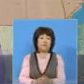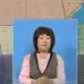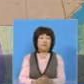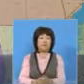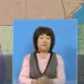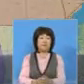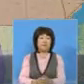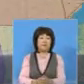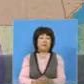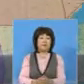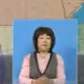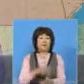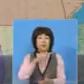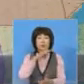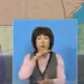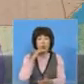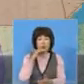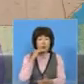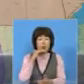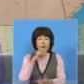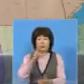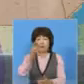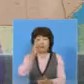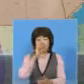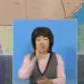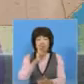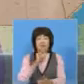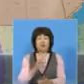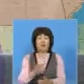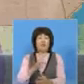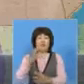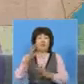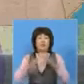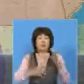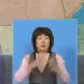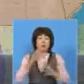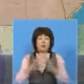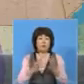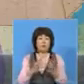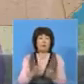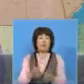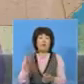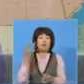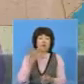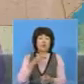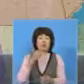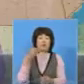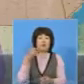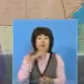пальцах. Многие страны земного шара, включая Соединенные Штаты Америки,